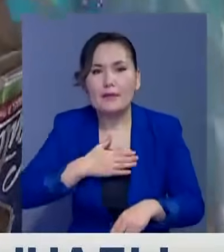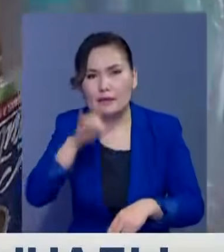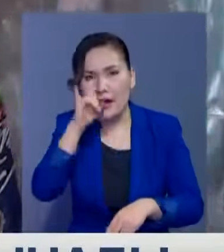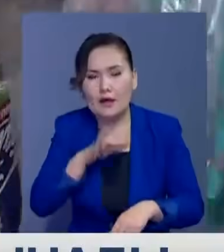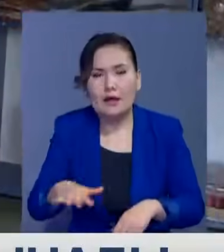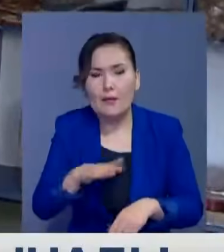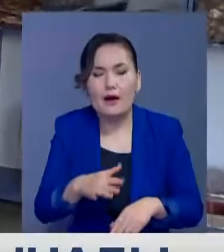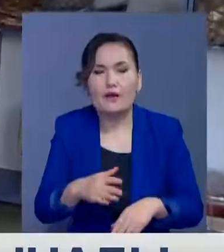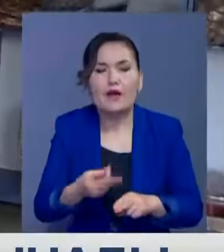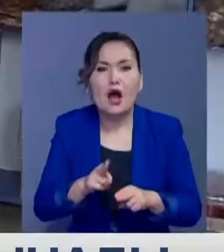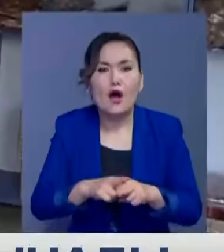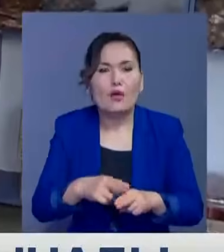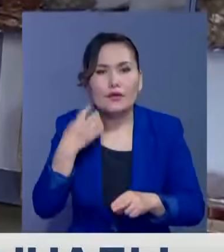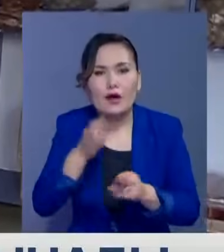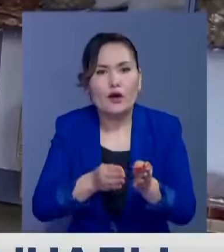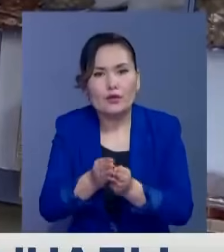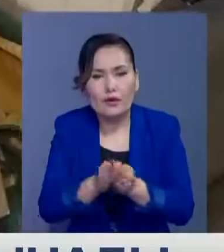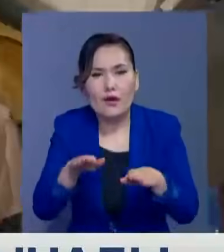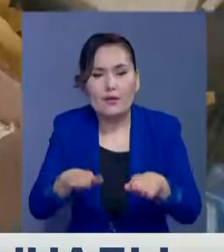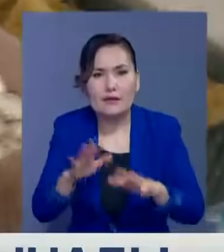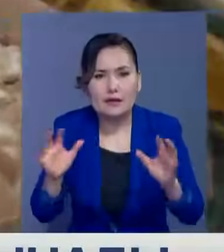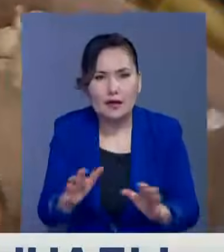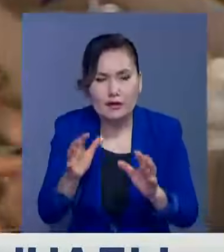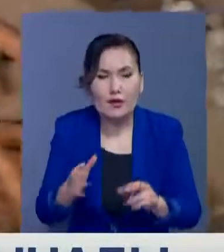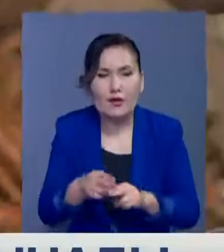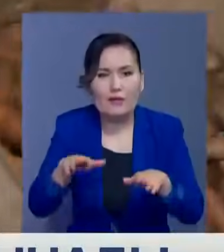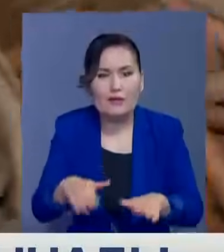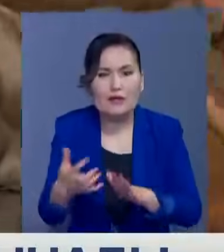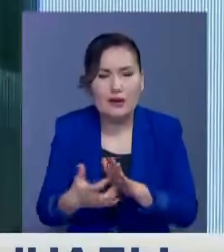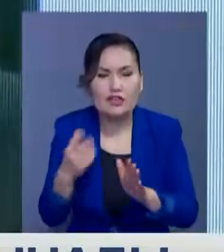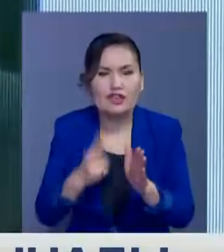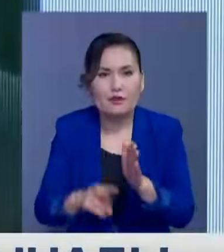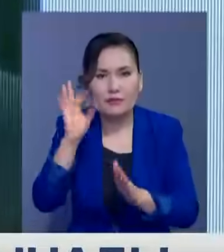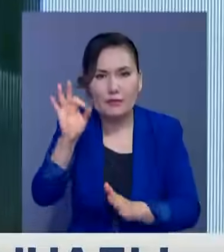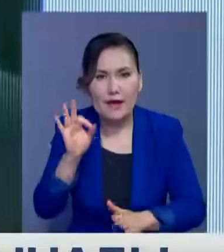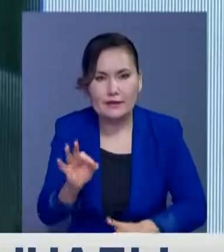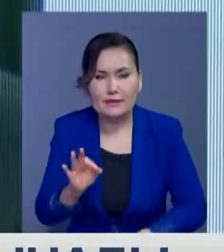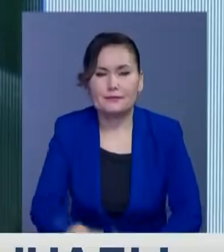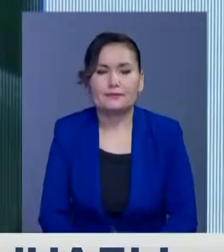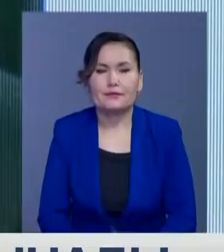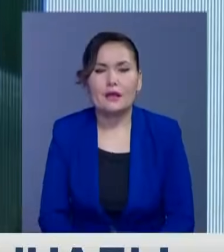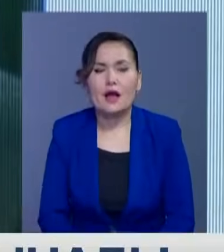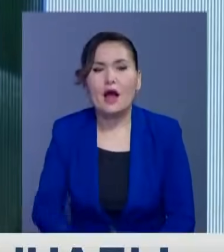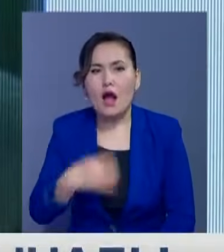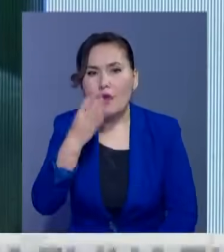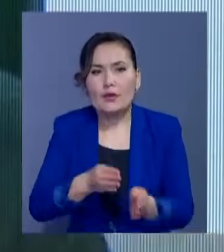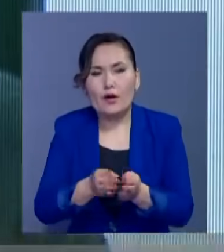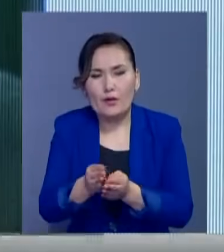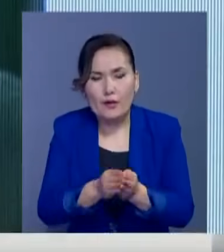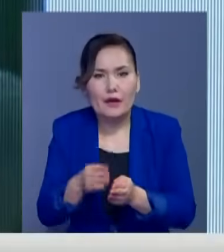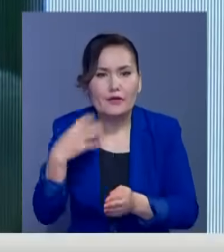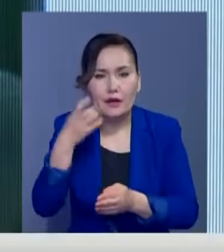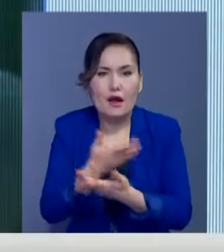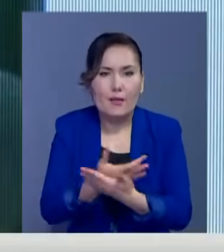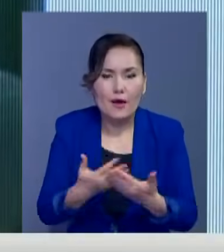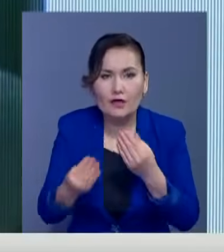қазір жеміс көкөніс қоймаларының тапшылығы 70%-ді құрайды. Жекелеген өңірлерде жеміс көкөніс өнімдері мен тамақ